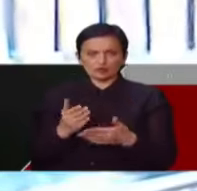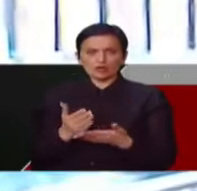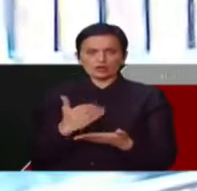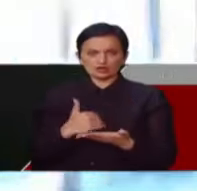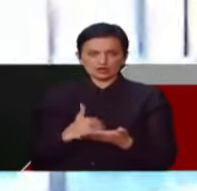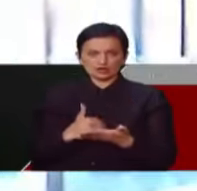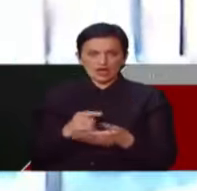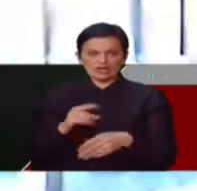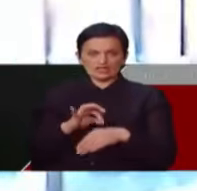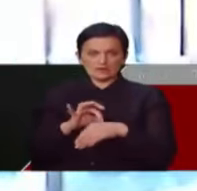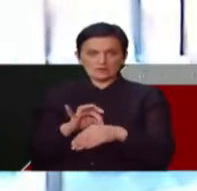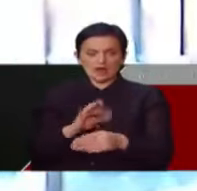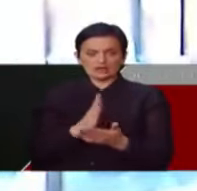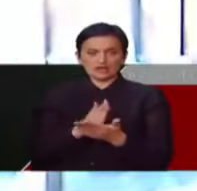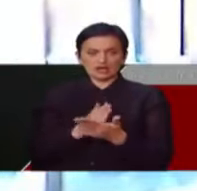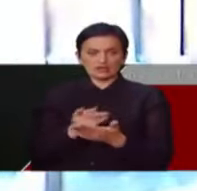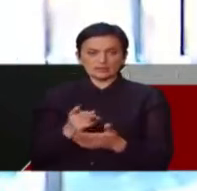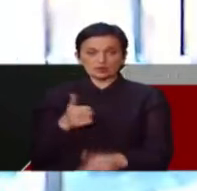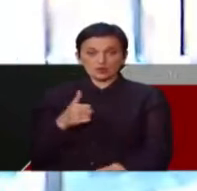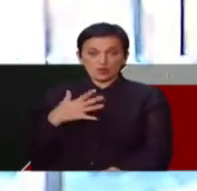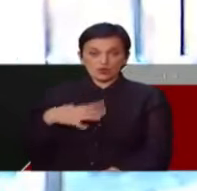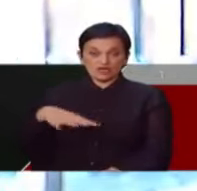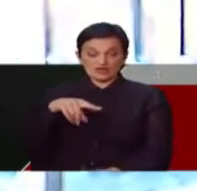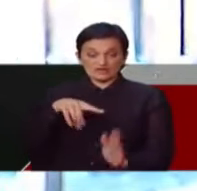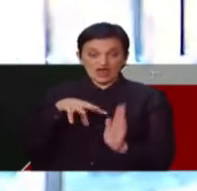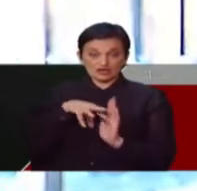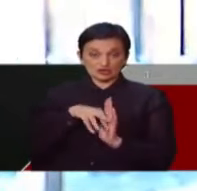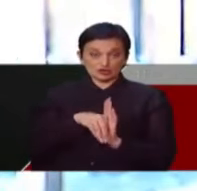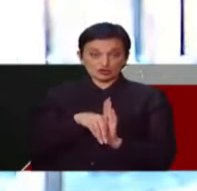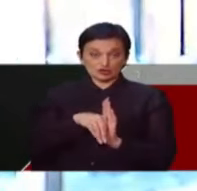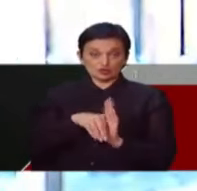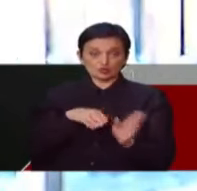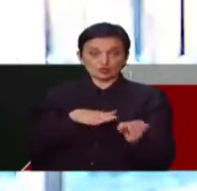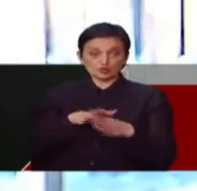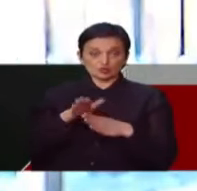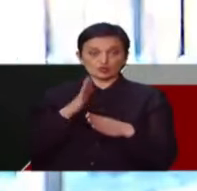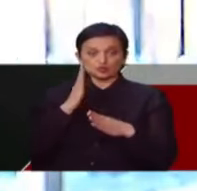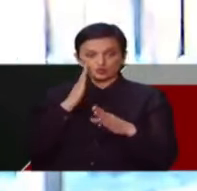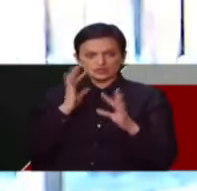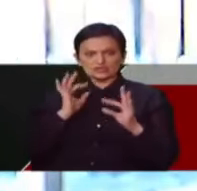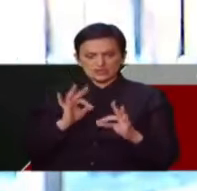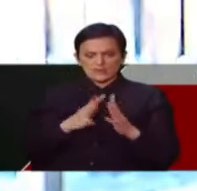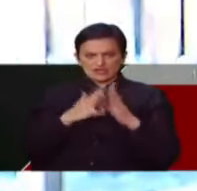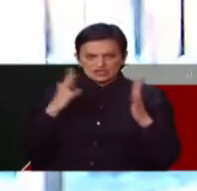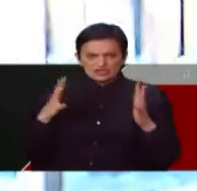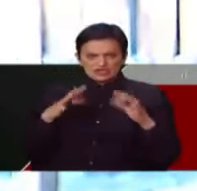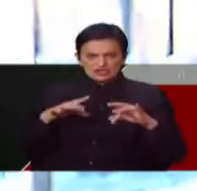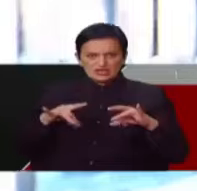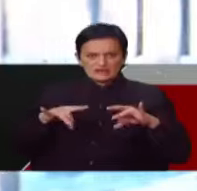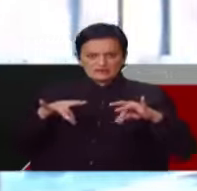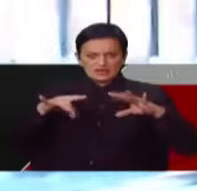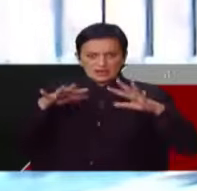შედეგების მატარებელი არის, რომელმაც, როგორც ქვეყნის შიგნით გამოიწვია სრულიად სამართლიანად ყველაზე დიდი ვნებათა